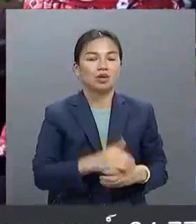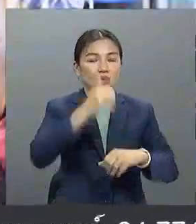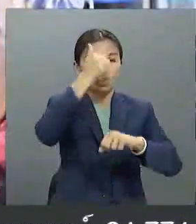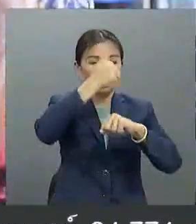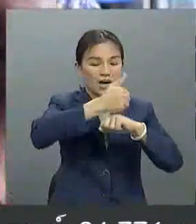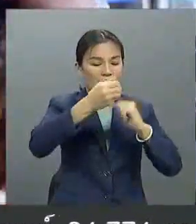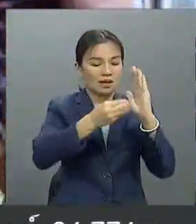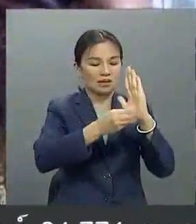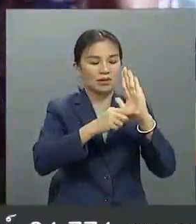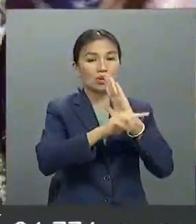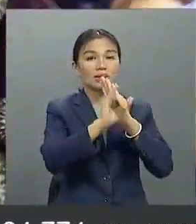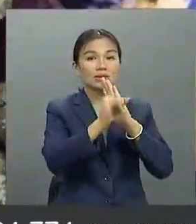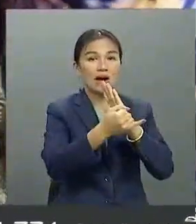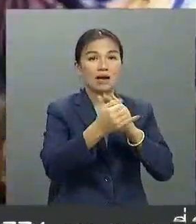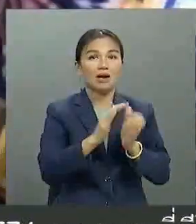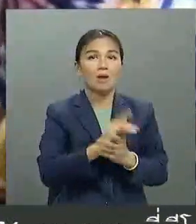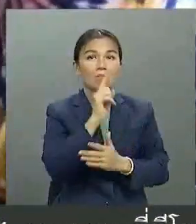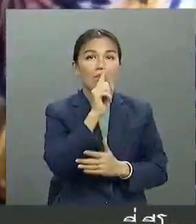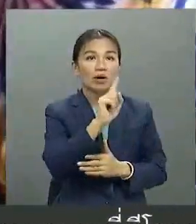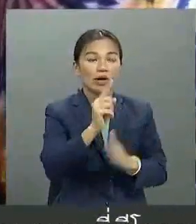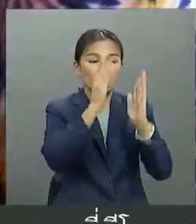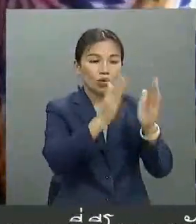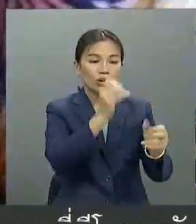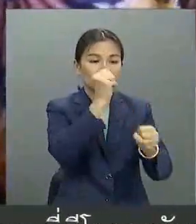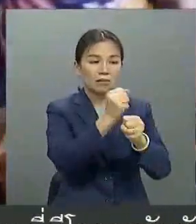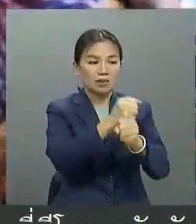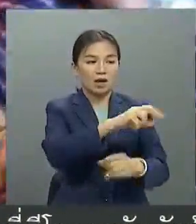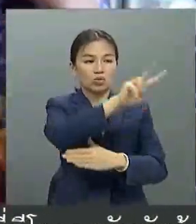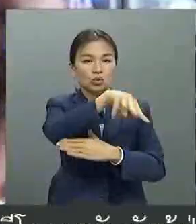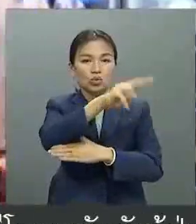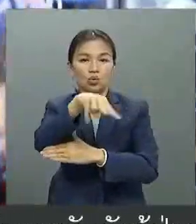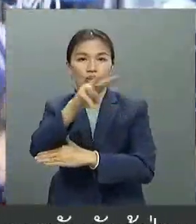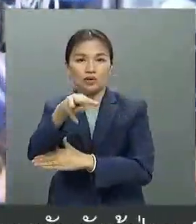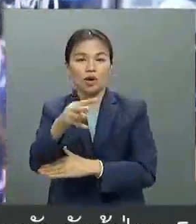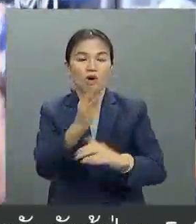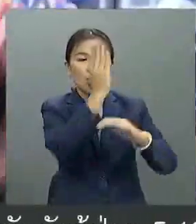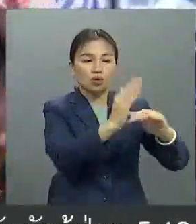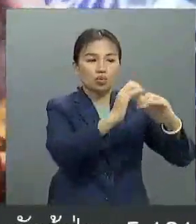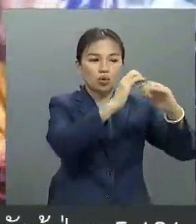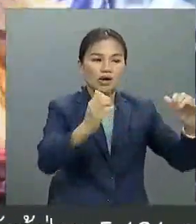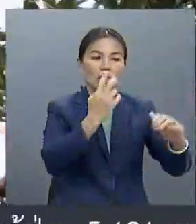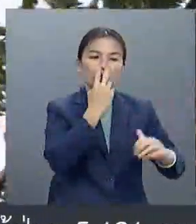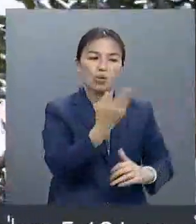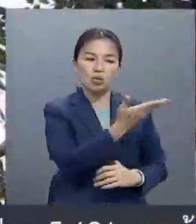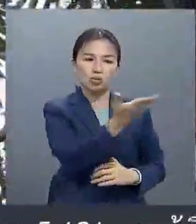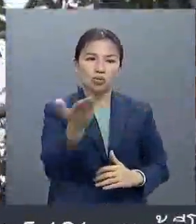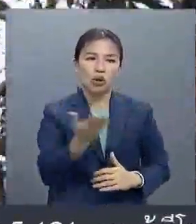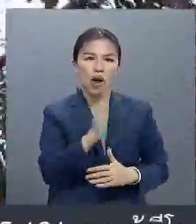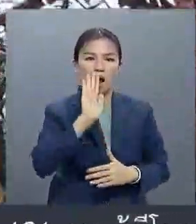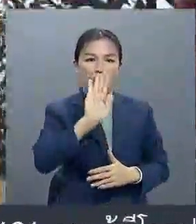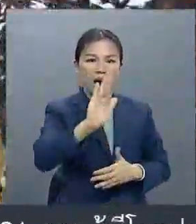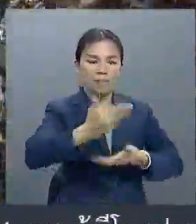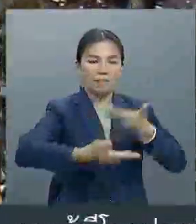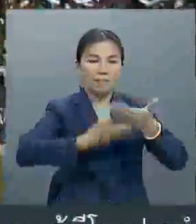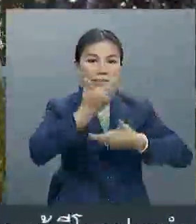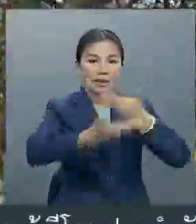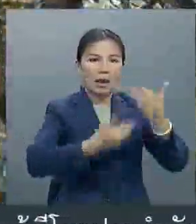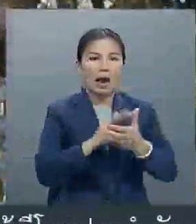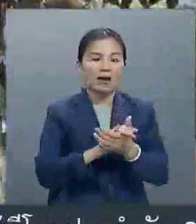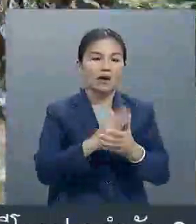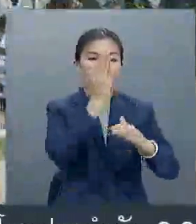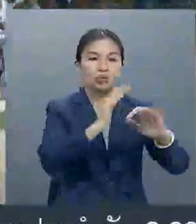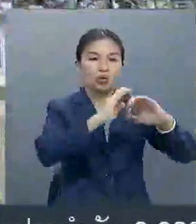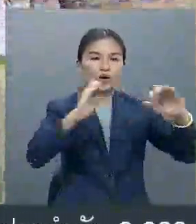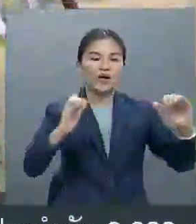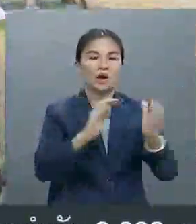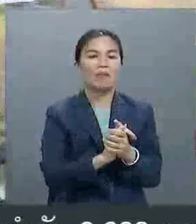ก็กำชับให้เจ้าหน้าที่ออกตรวจสอบตามแหล่งจำหน่ายทุเรียนทุกแห่งนะคะห้ามจำหน่ายทุเรียนอ่อนอย่างเด็ดขาดแล้วก็ขอความ